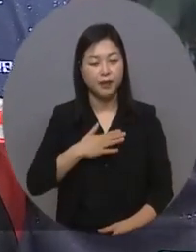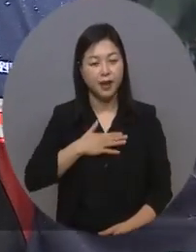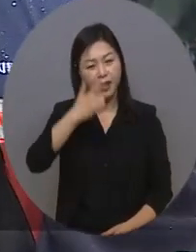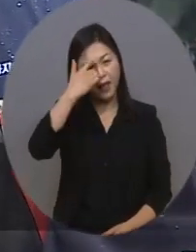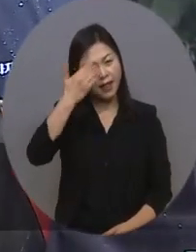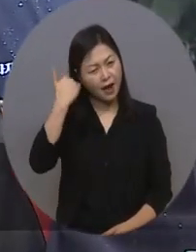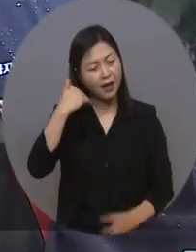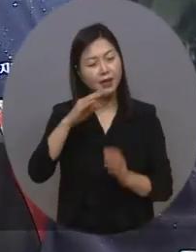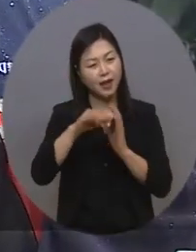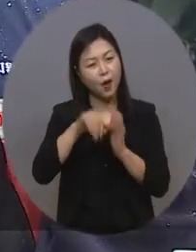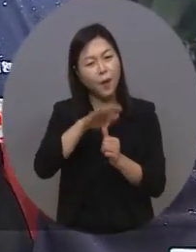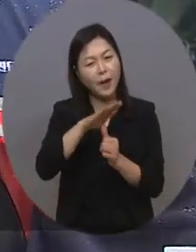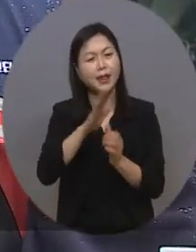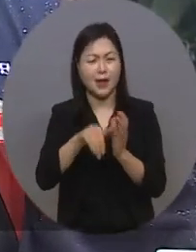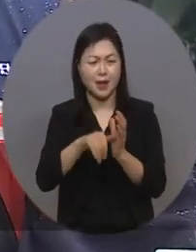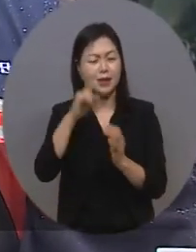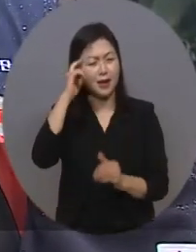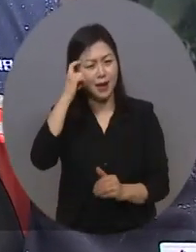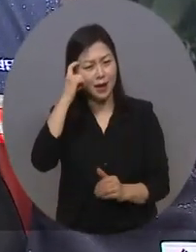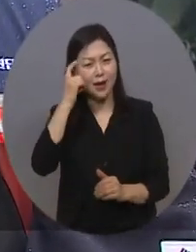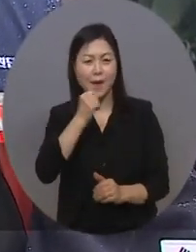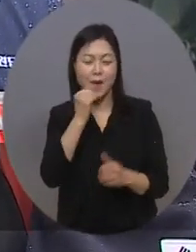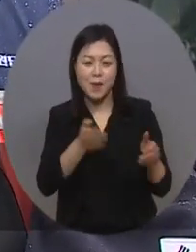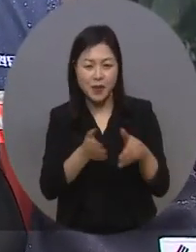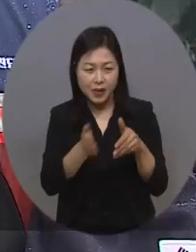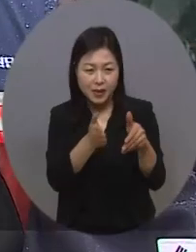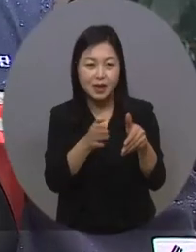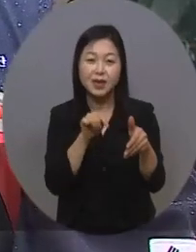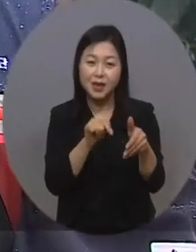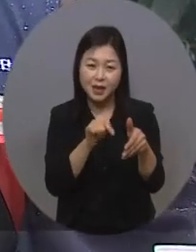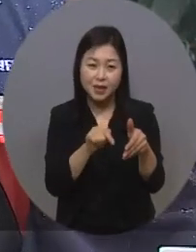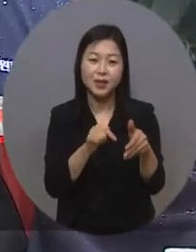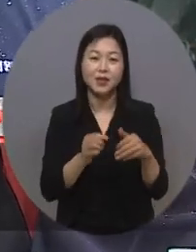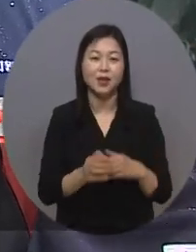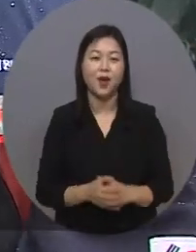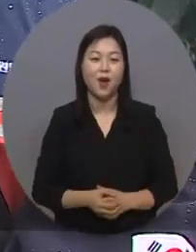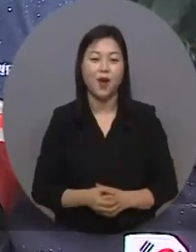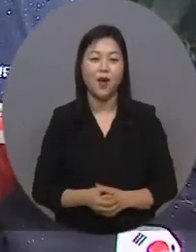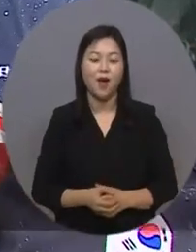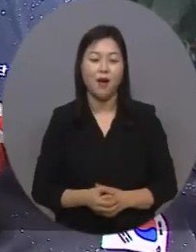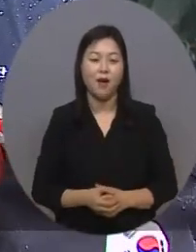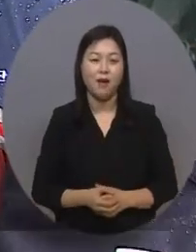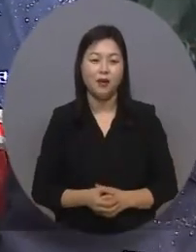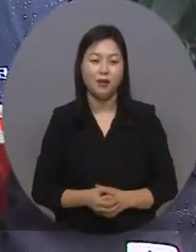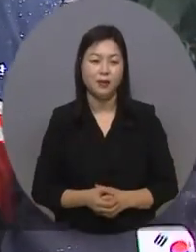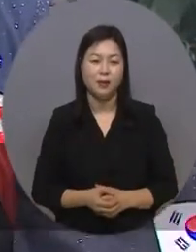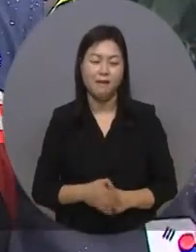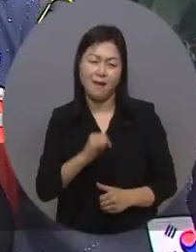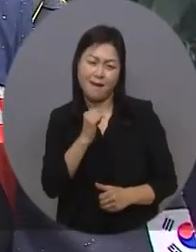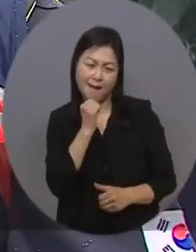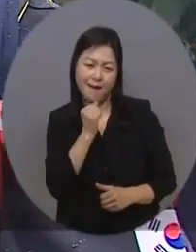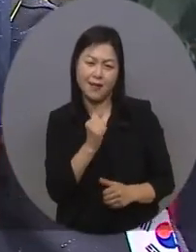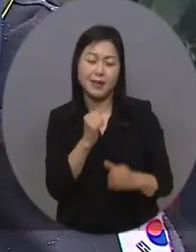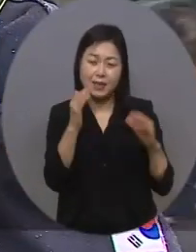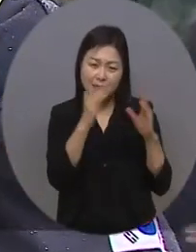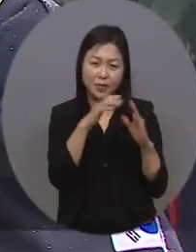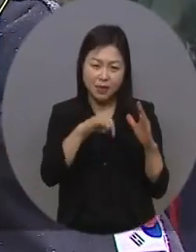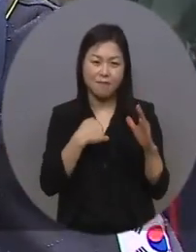옛날 생각도 나고 저도 어릴 때 이렇게 골목길에서 실제로 저런 자그마한